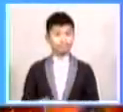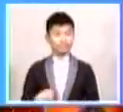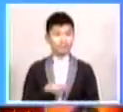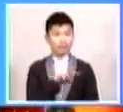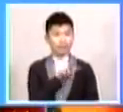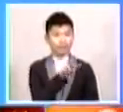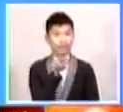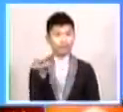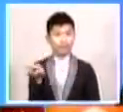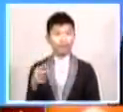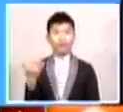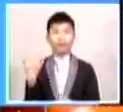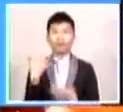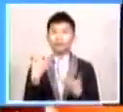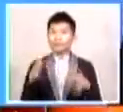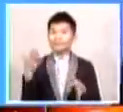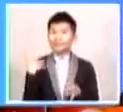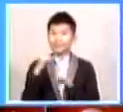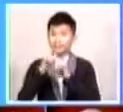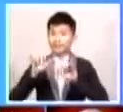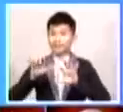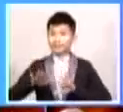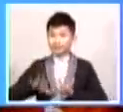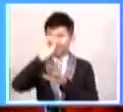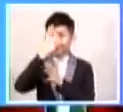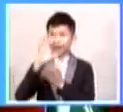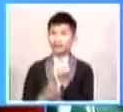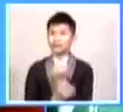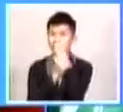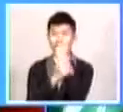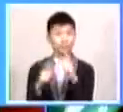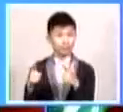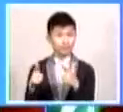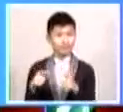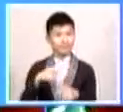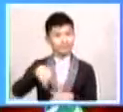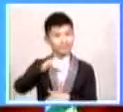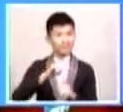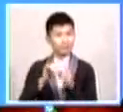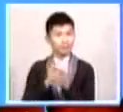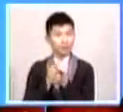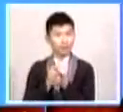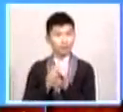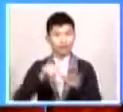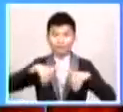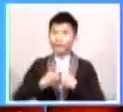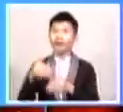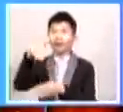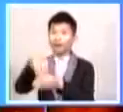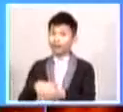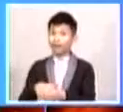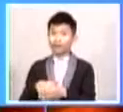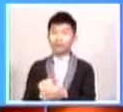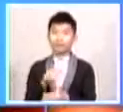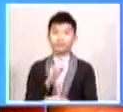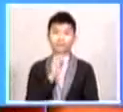看到很多以前不是民进党的支持者选择把票投给民进